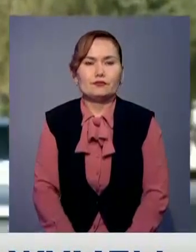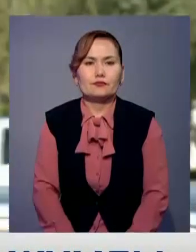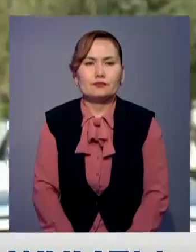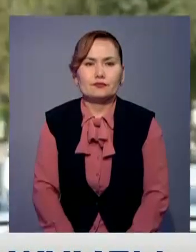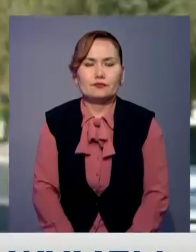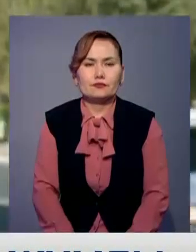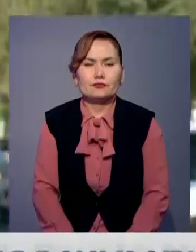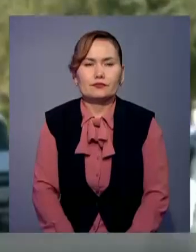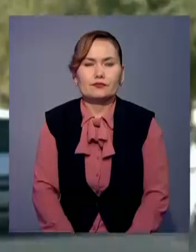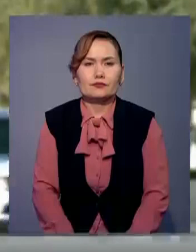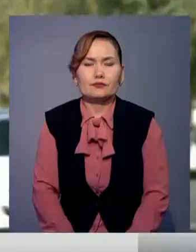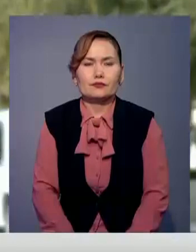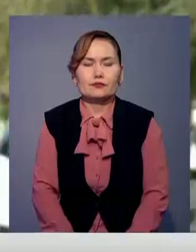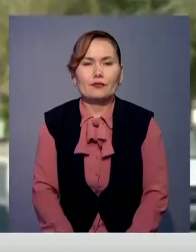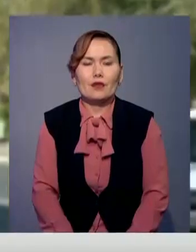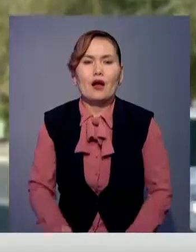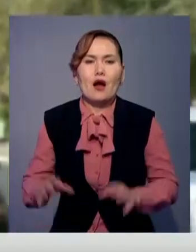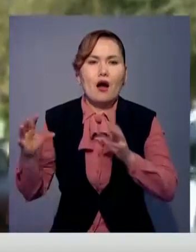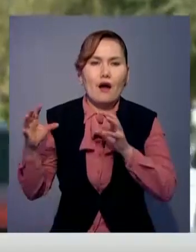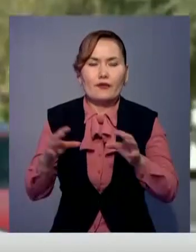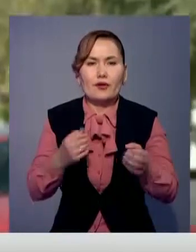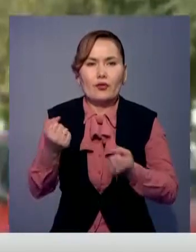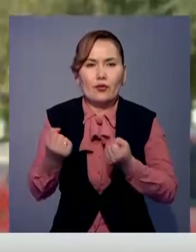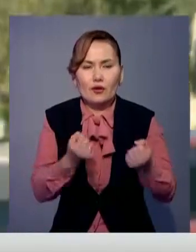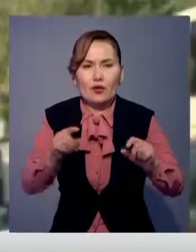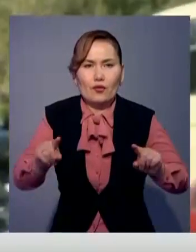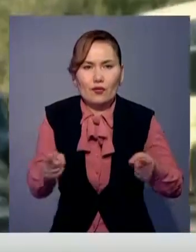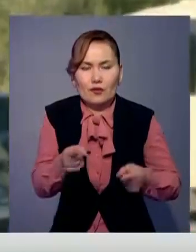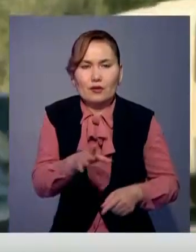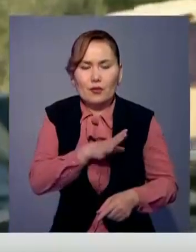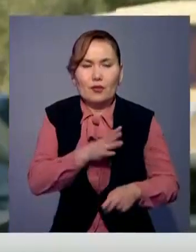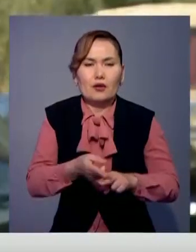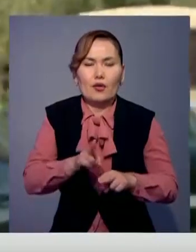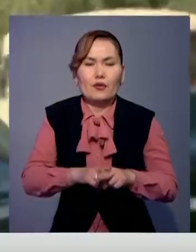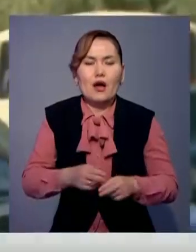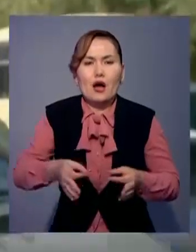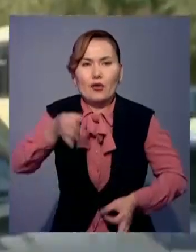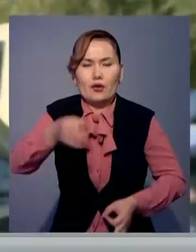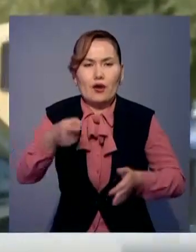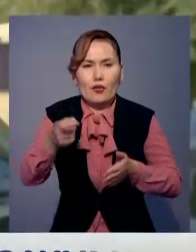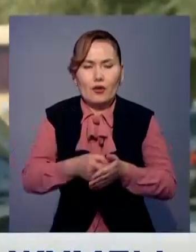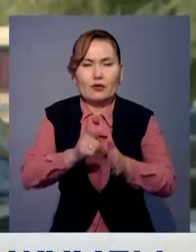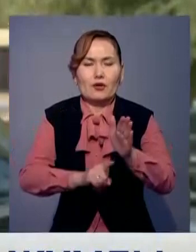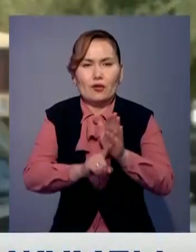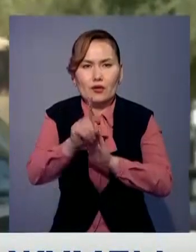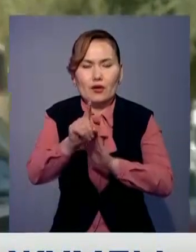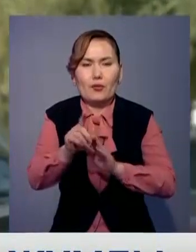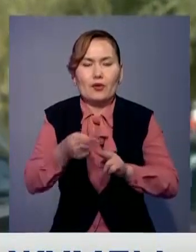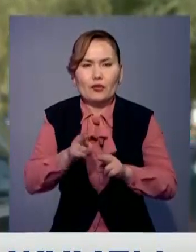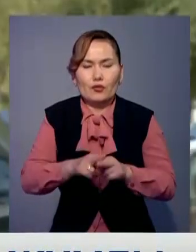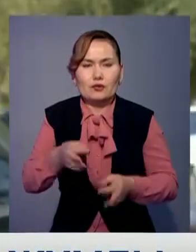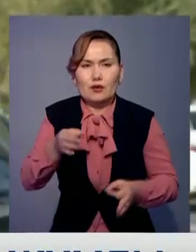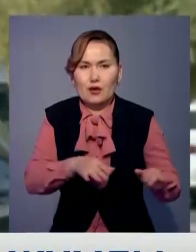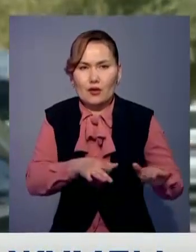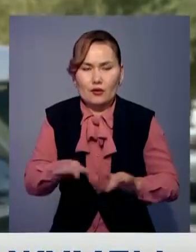Автокөлік жүргізушісі оқу орнында анықталып, сараптамалар тағайындалды. Аталған дерек бойынша Қазақстан Республикасы қылмыстық кодексінің 345 бабымен 3-ші бөлігімен сотқа дейін тергеп